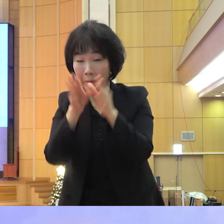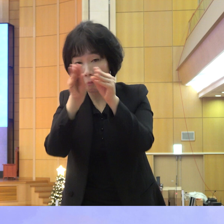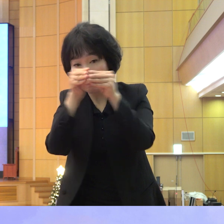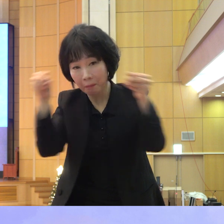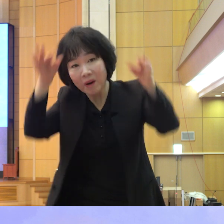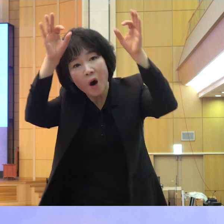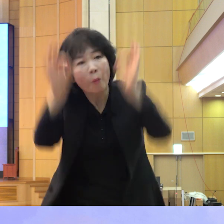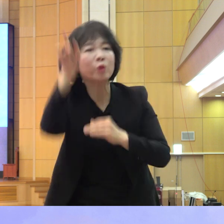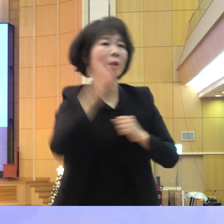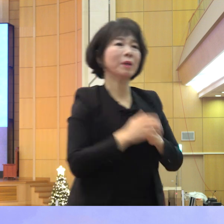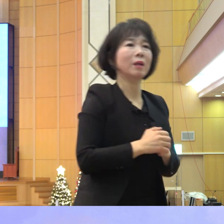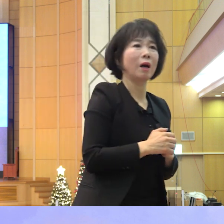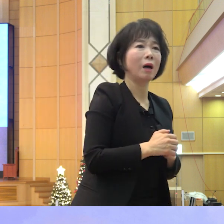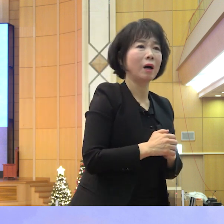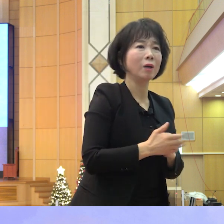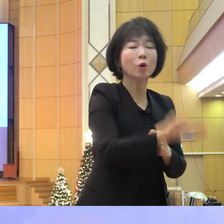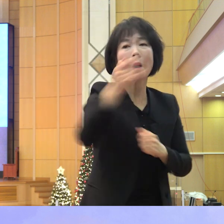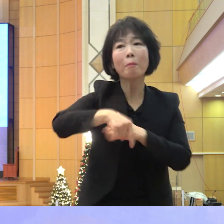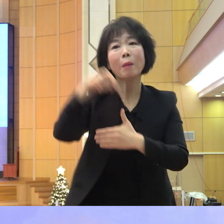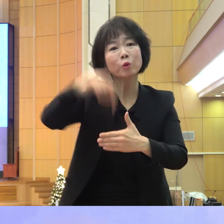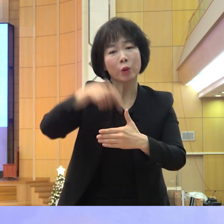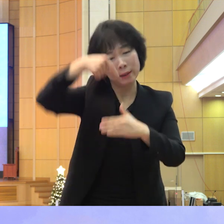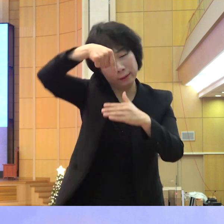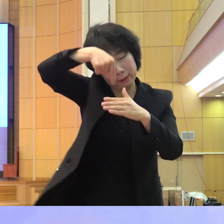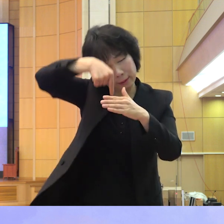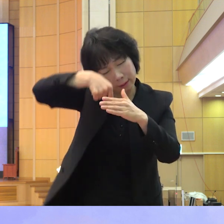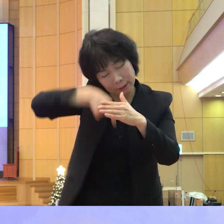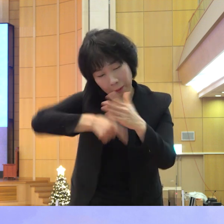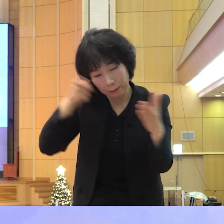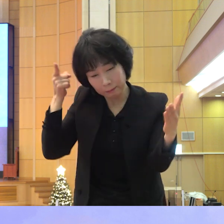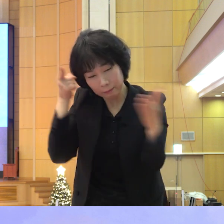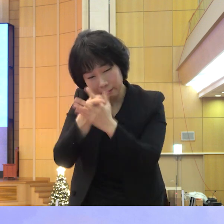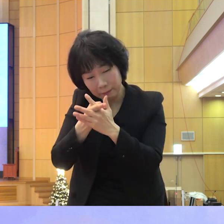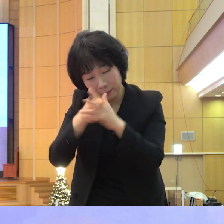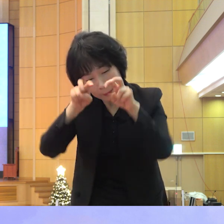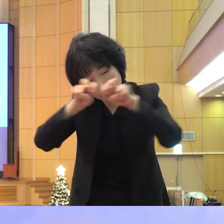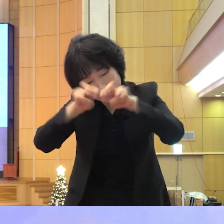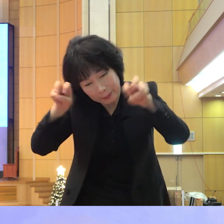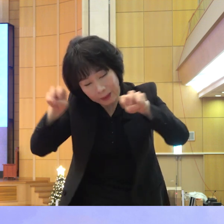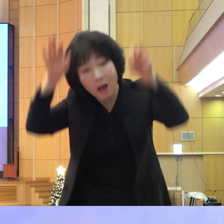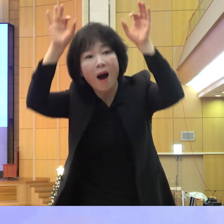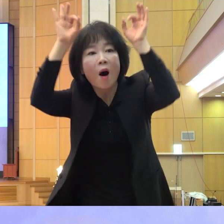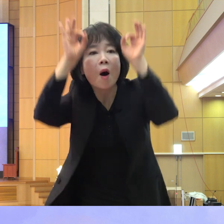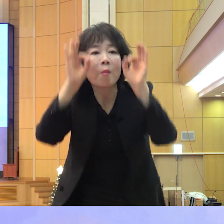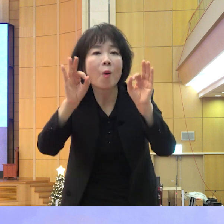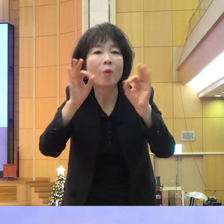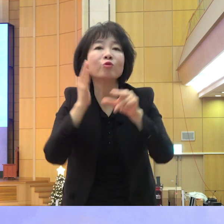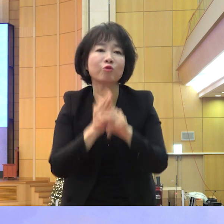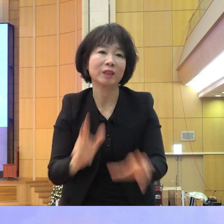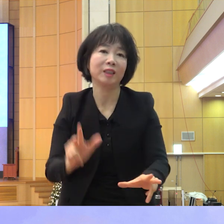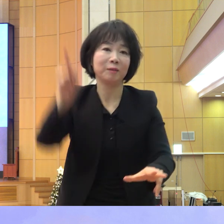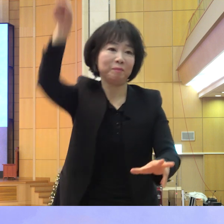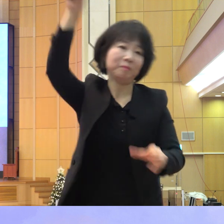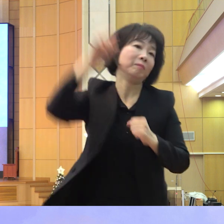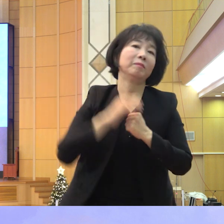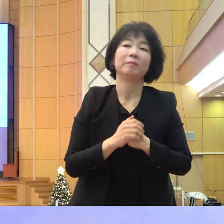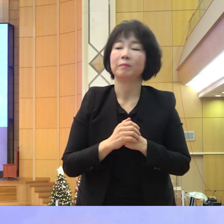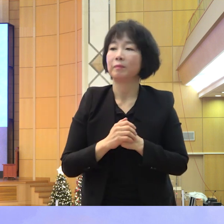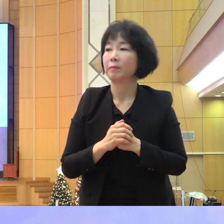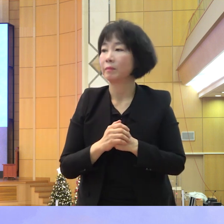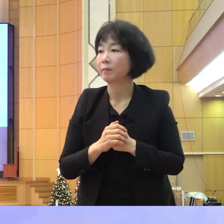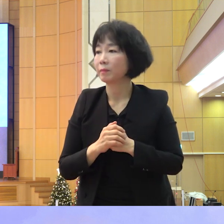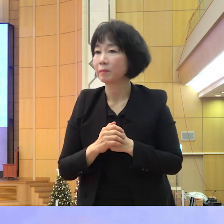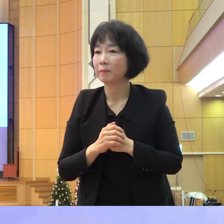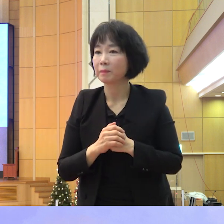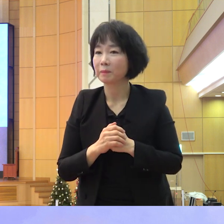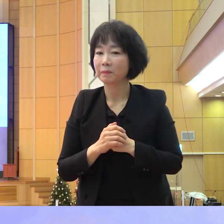보느니라. 하나님은 우리 마음속에 깊은 마음속 깊이까지도 다 꿰뚫어 보십니다. 사람은요 이런 말이